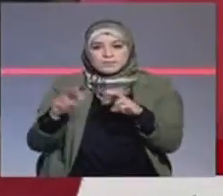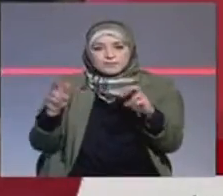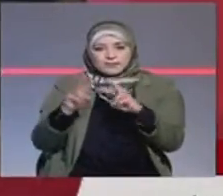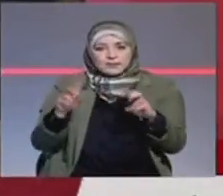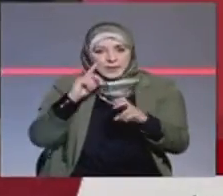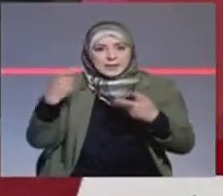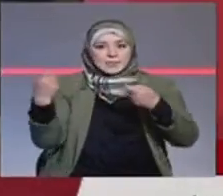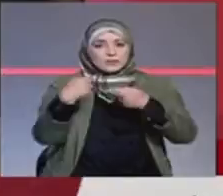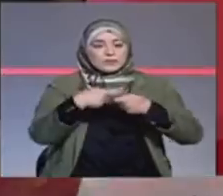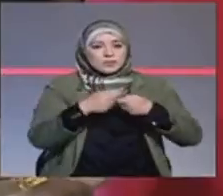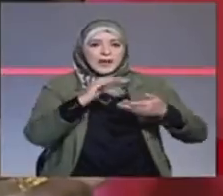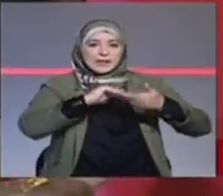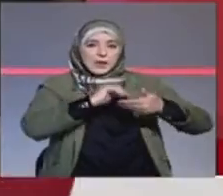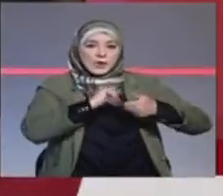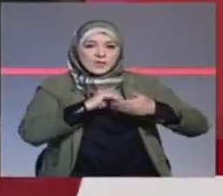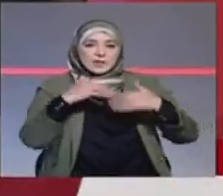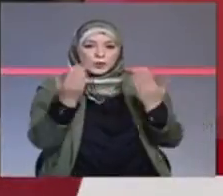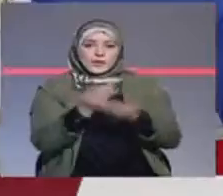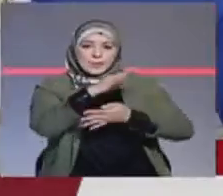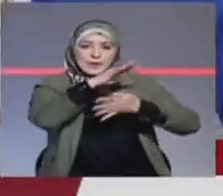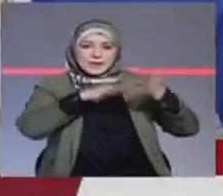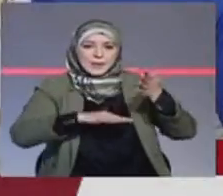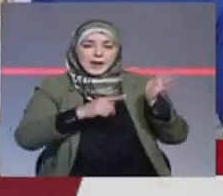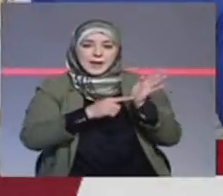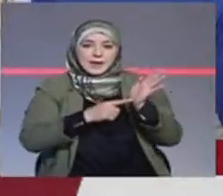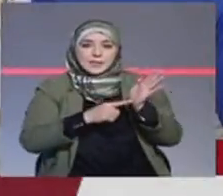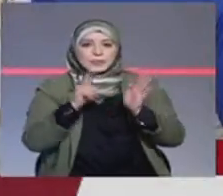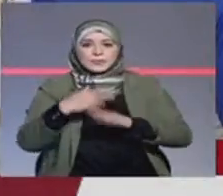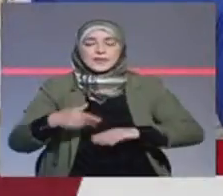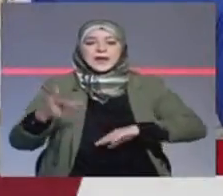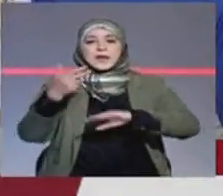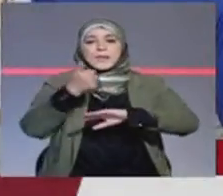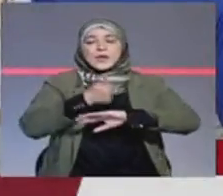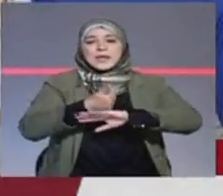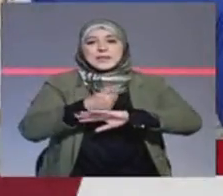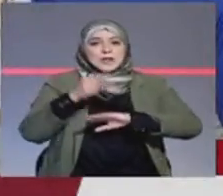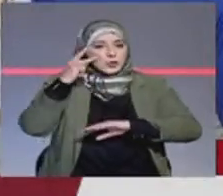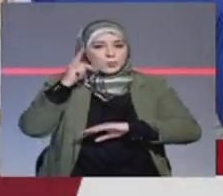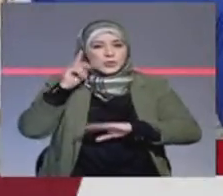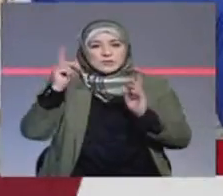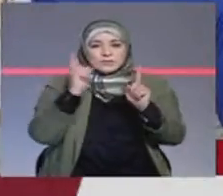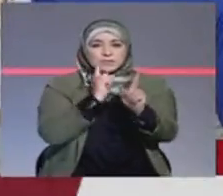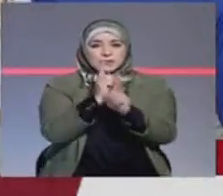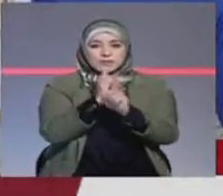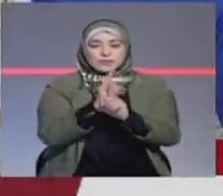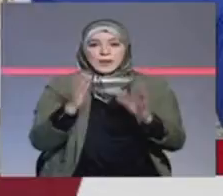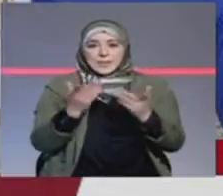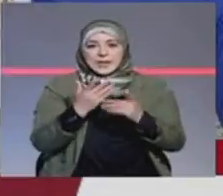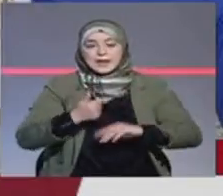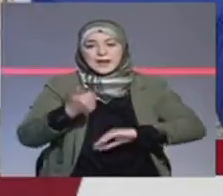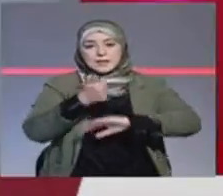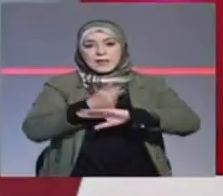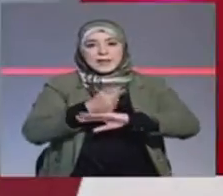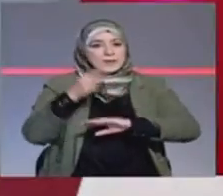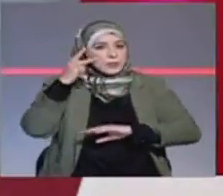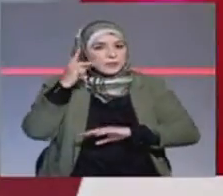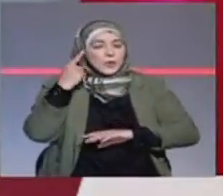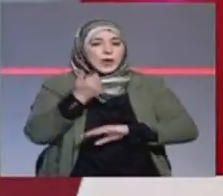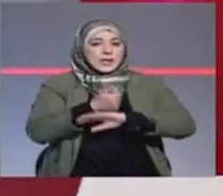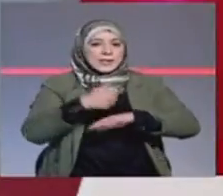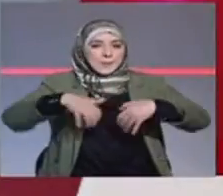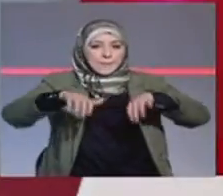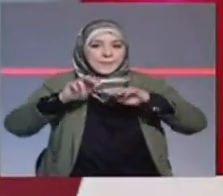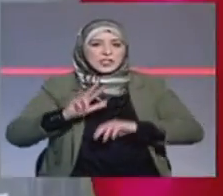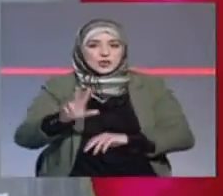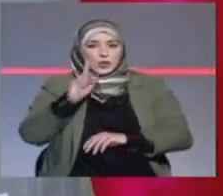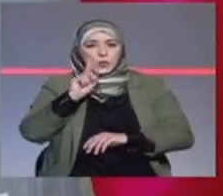عن توافقات وفق نص البلاغ. موقع رئاسة الجمهورية سجل آخر لقاء جمع بين سعيد والغنوشي